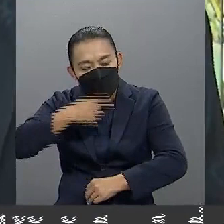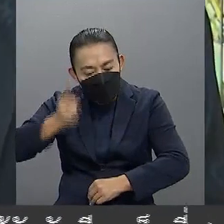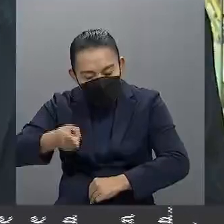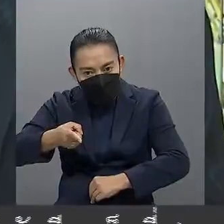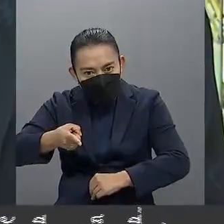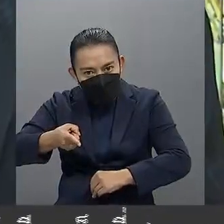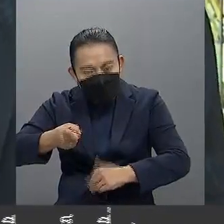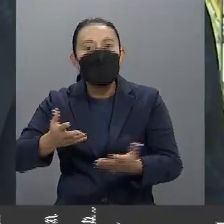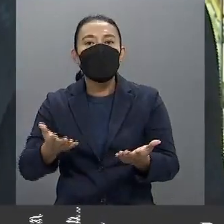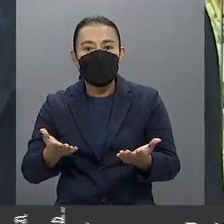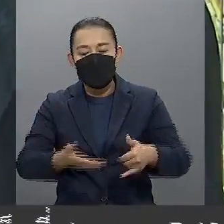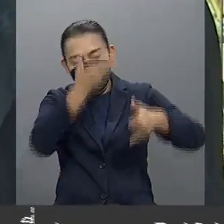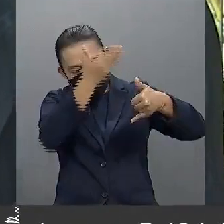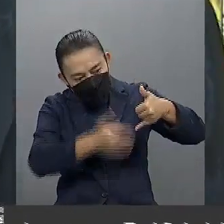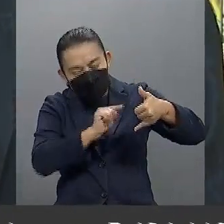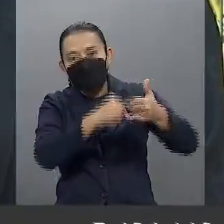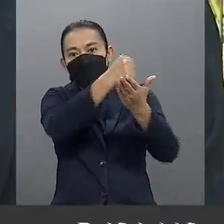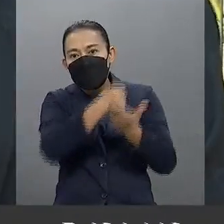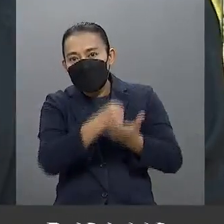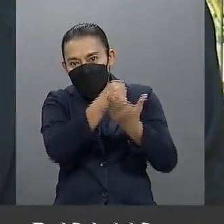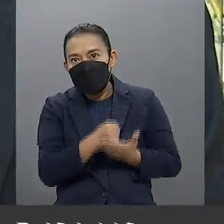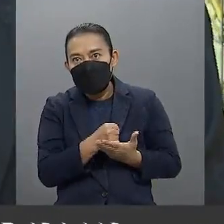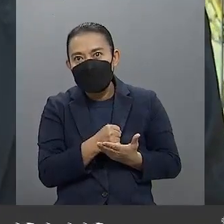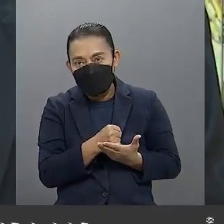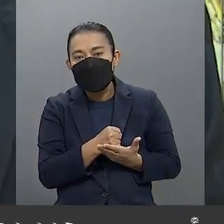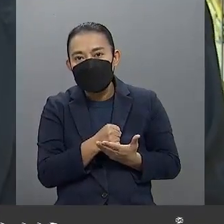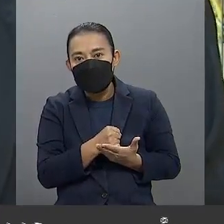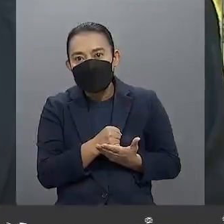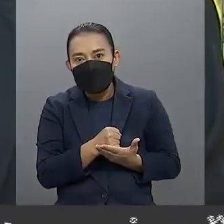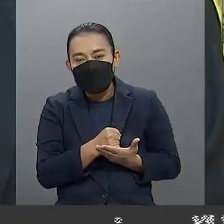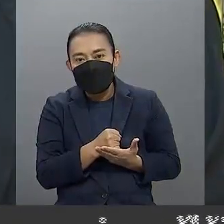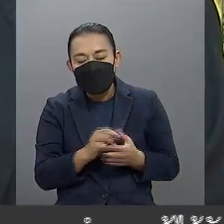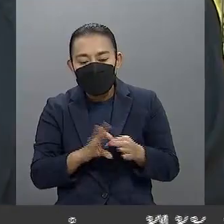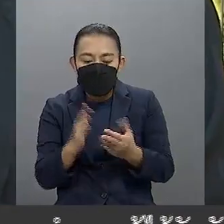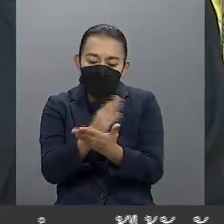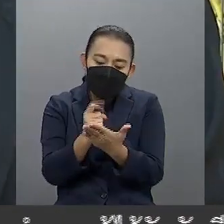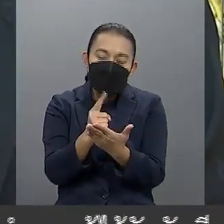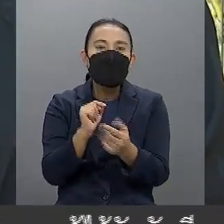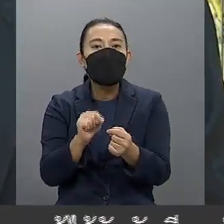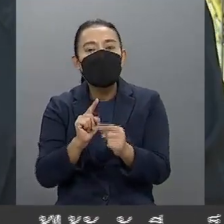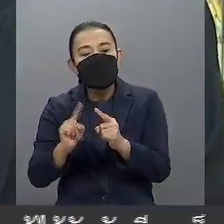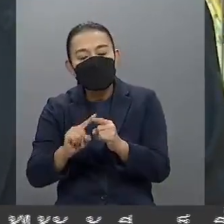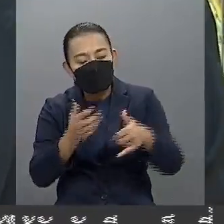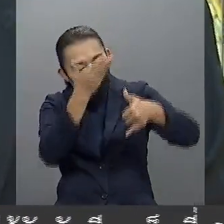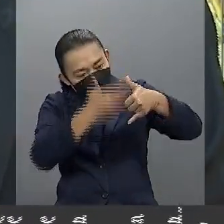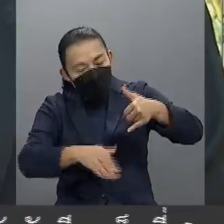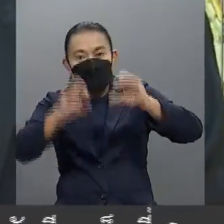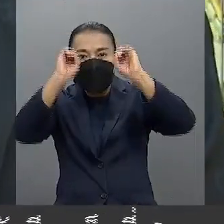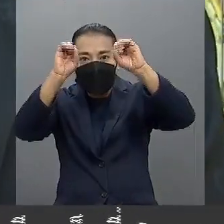ท่านเป็นที่พึ่งแล้วก็เป็นทั้งศิลป์เป็นคนที่มีทั้งความเป็นศิลปินและความเป็นครูในตัวเองสูงม